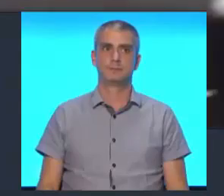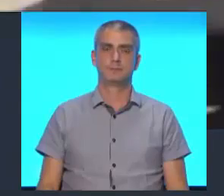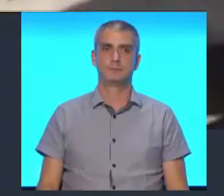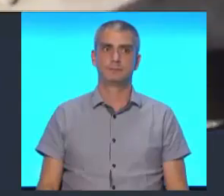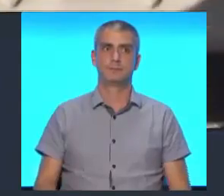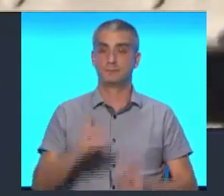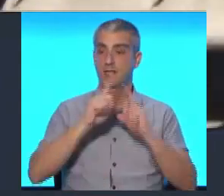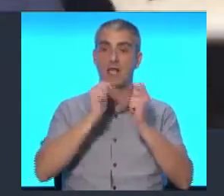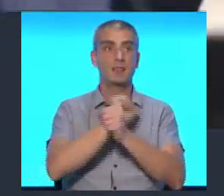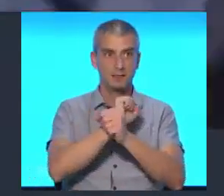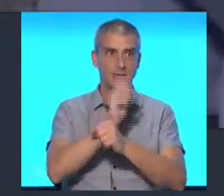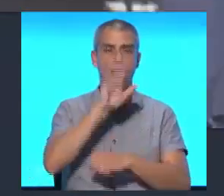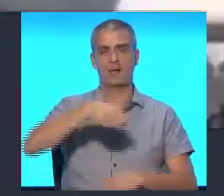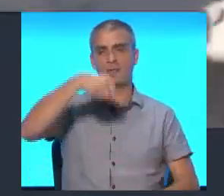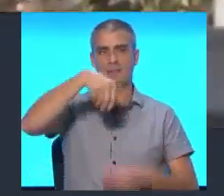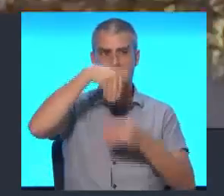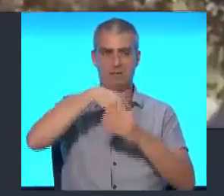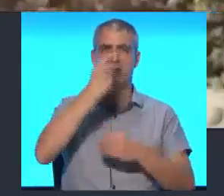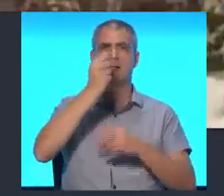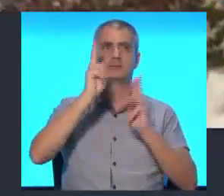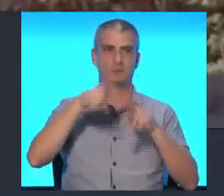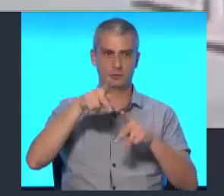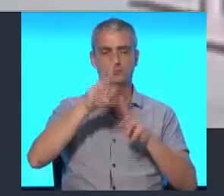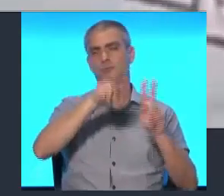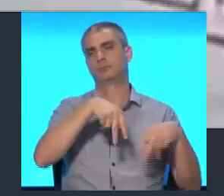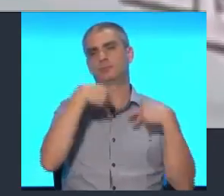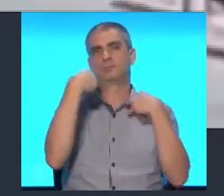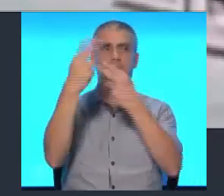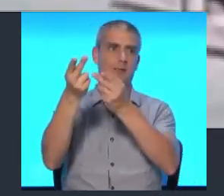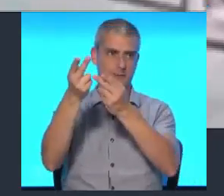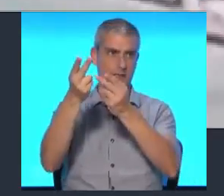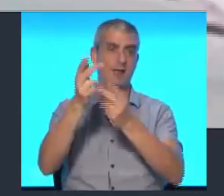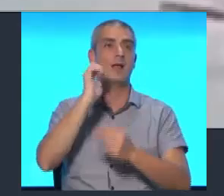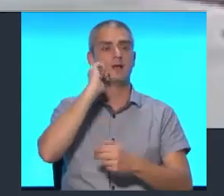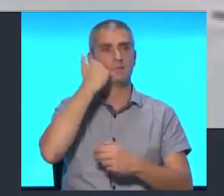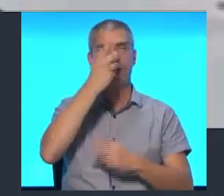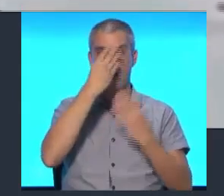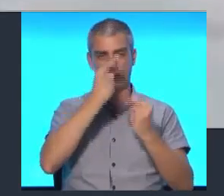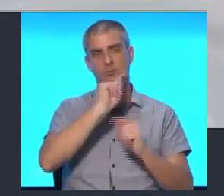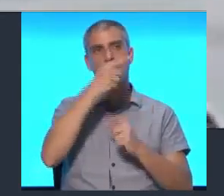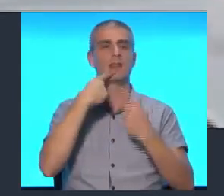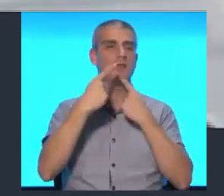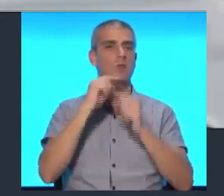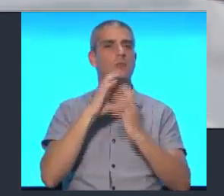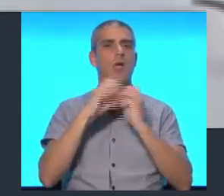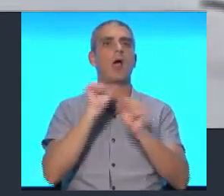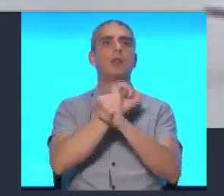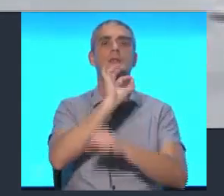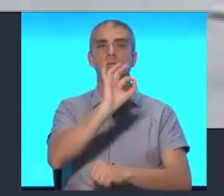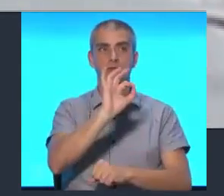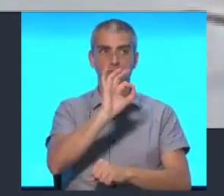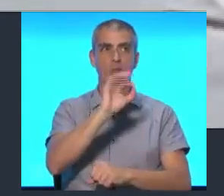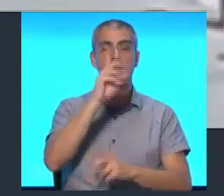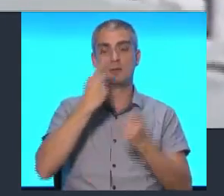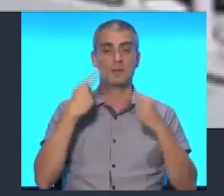כשנעצר נתפס גם התיק ובו הכסף, והוא הושב לבעליו, ומחר יובה החשוד לדיון בערכת מעצרו,